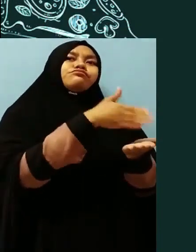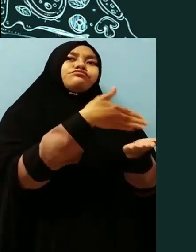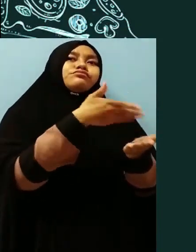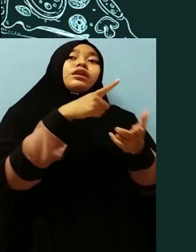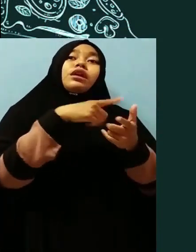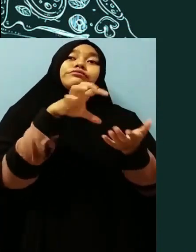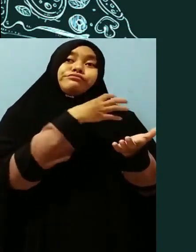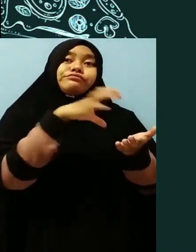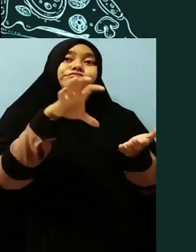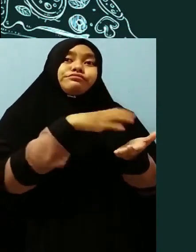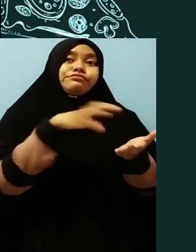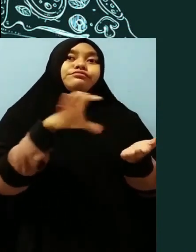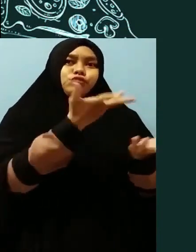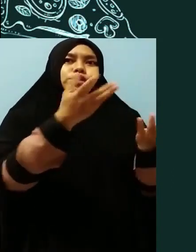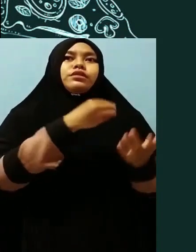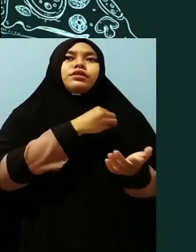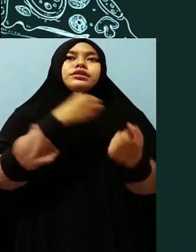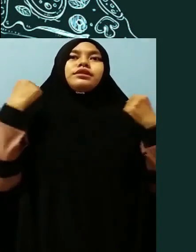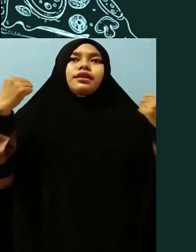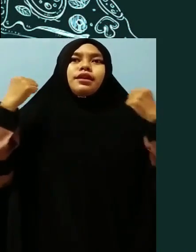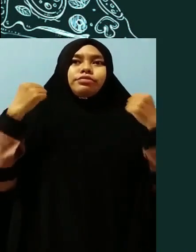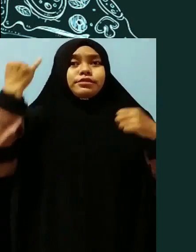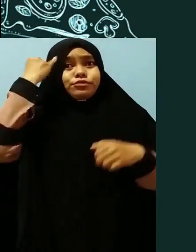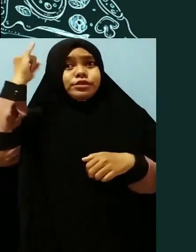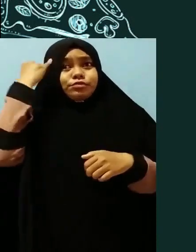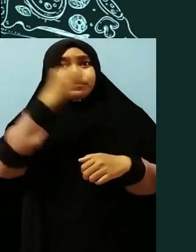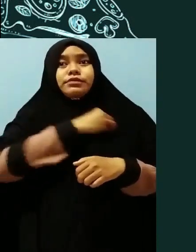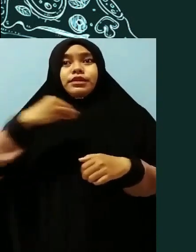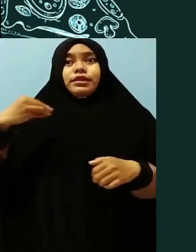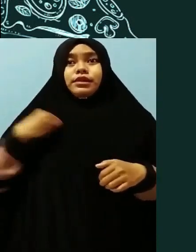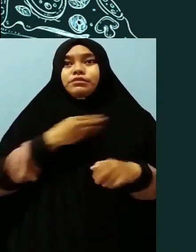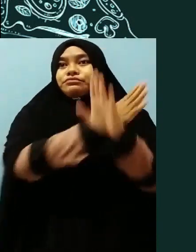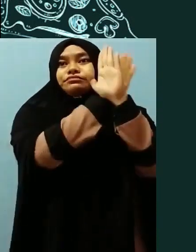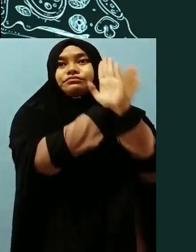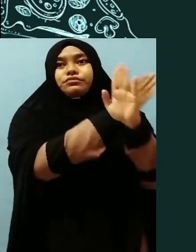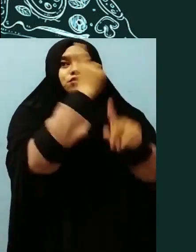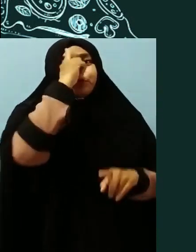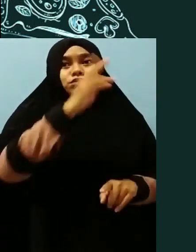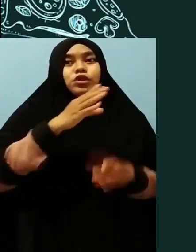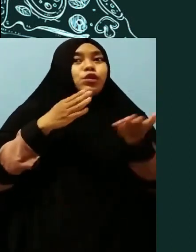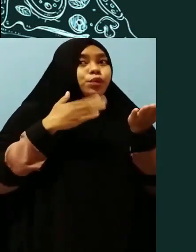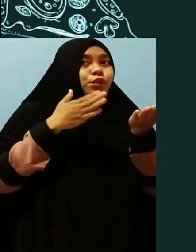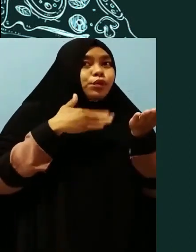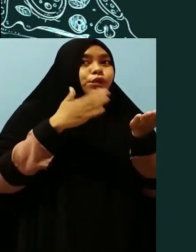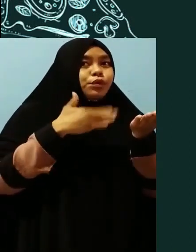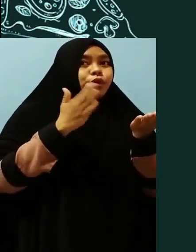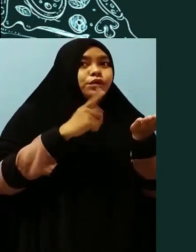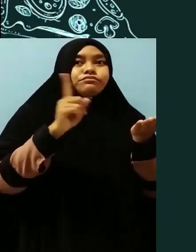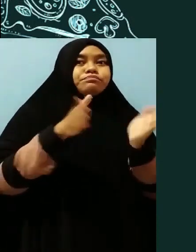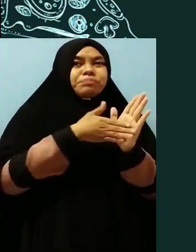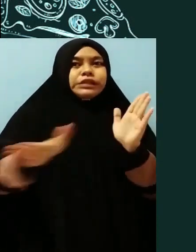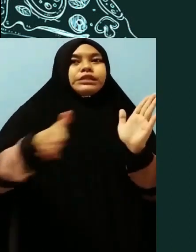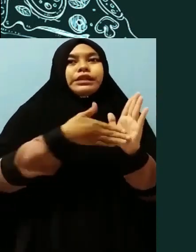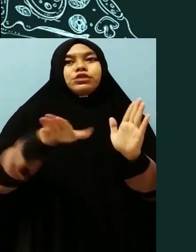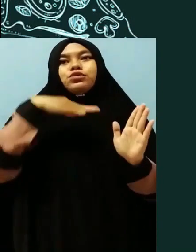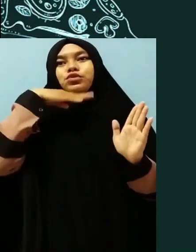kipas. Iya, benar. Jadi, dalam ilmu kesehatan pun dokter melarang kita